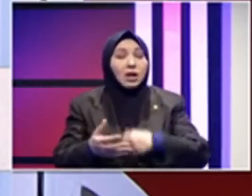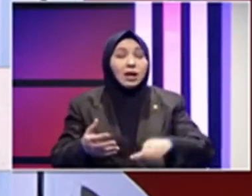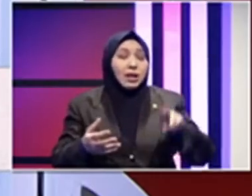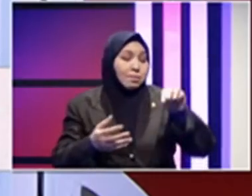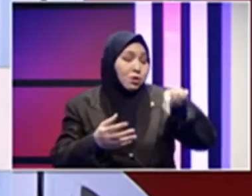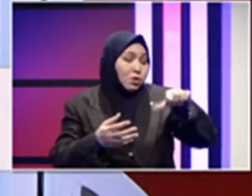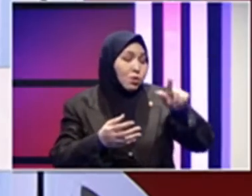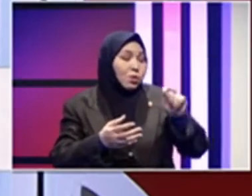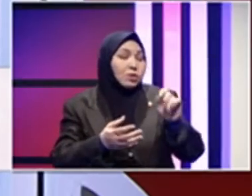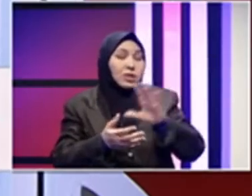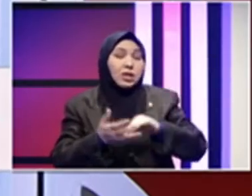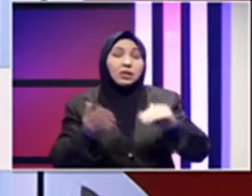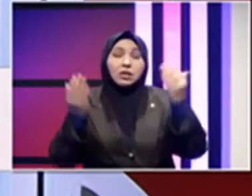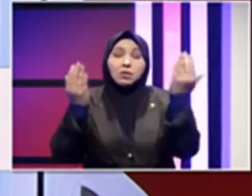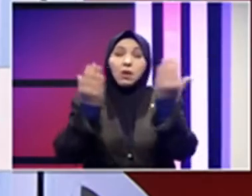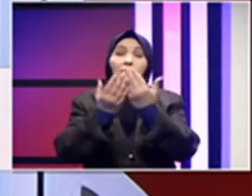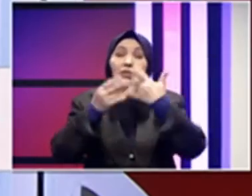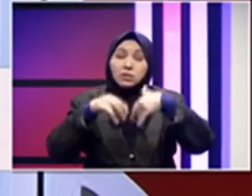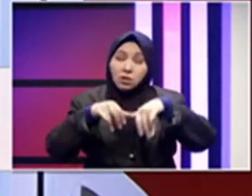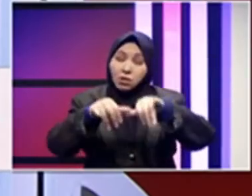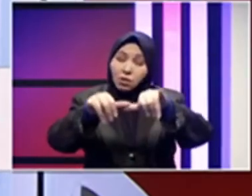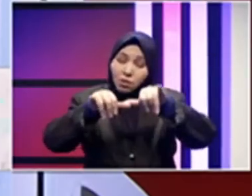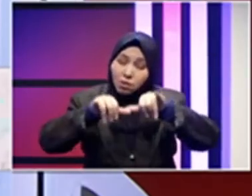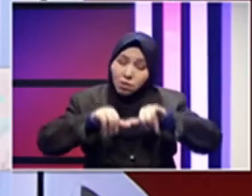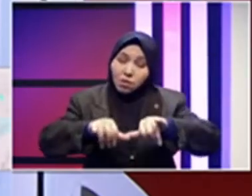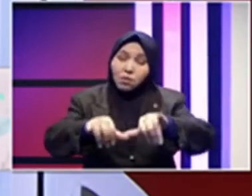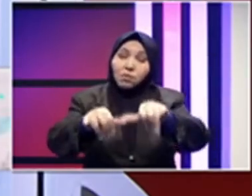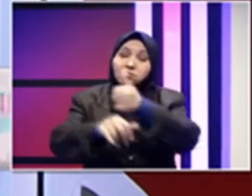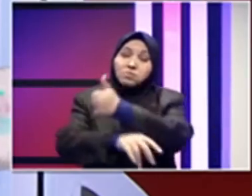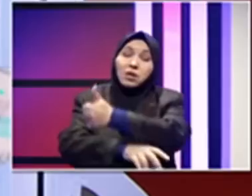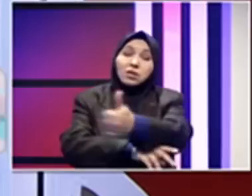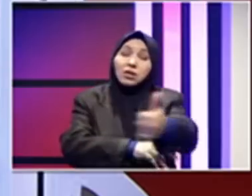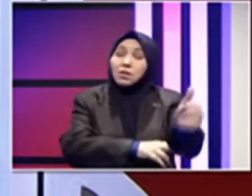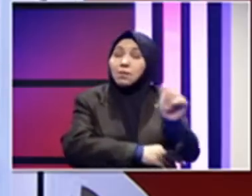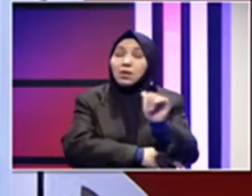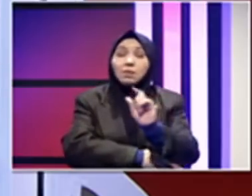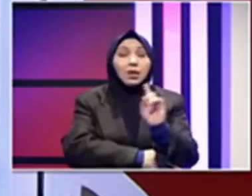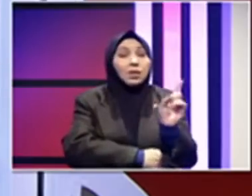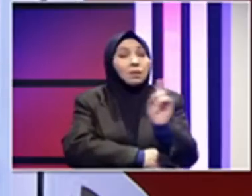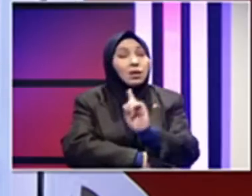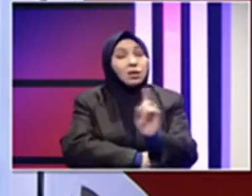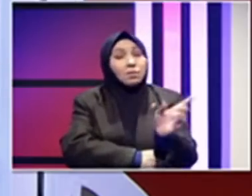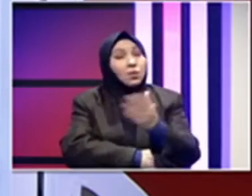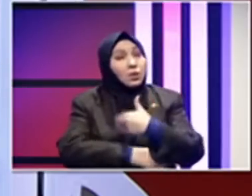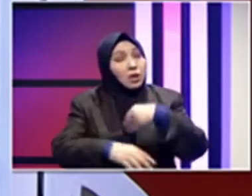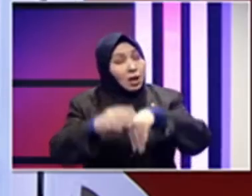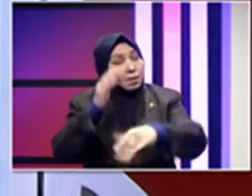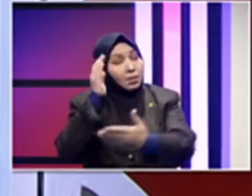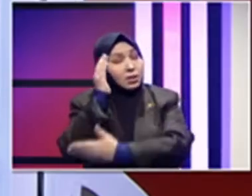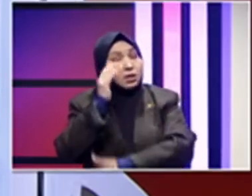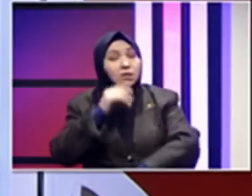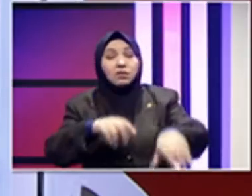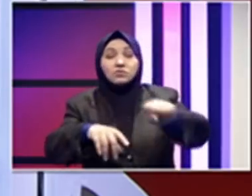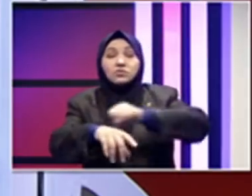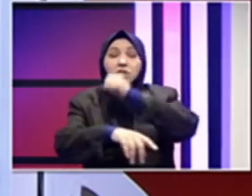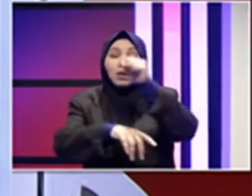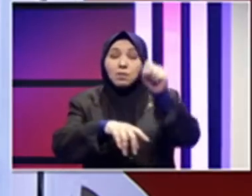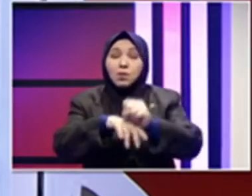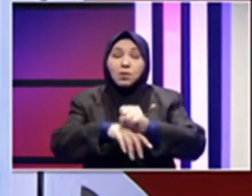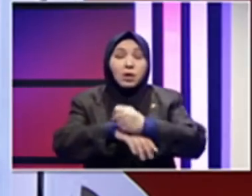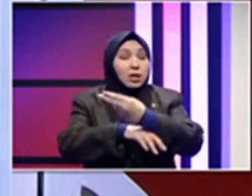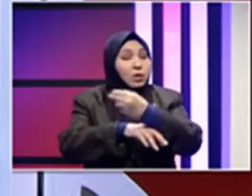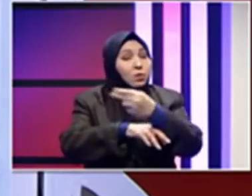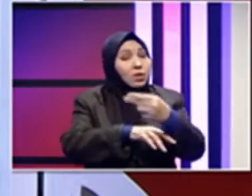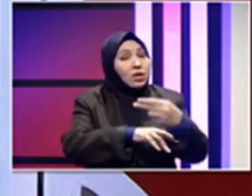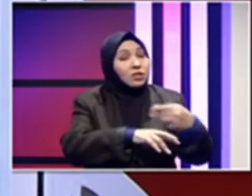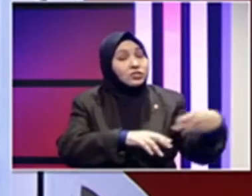Time ini. Dan kita doakan terus istiqamah masing-masing yang berada di mana jua. Amin. Di dalam negara, di Singapura, Indonesia, di